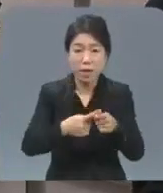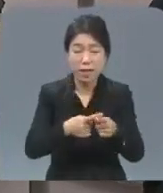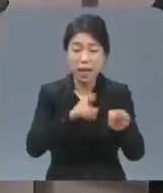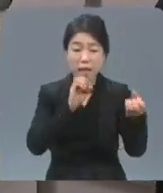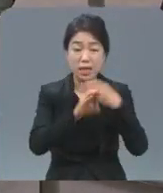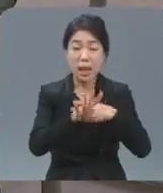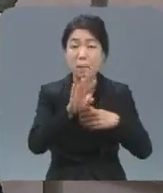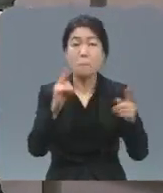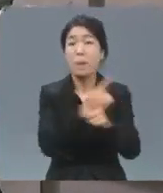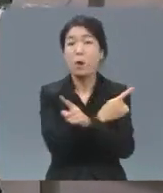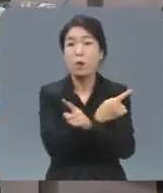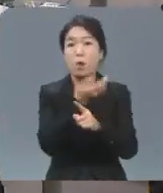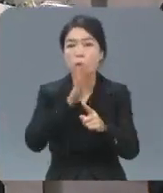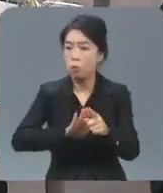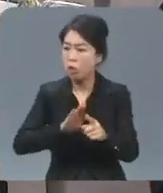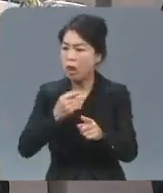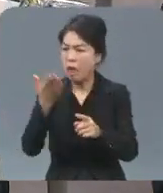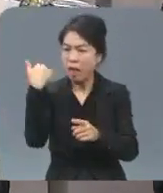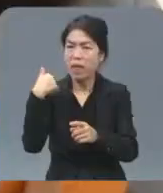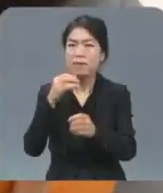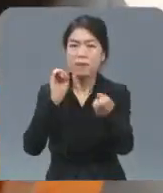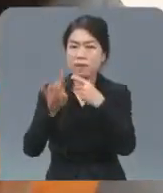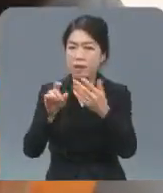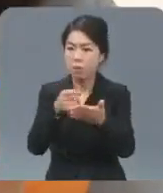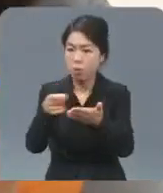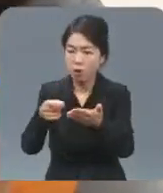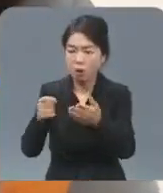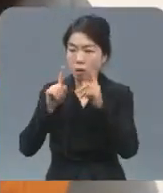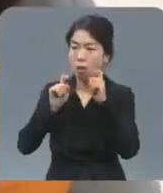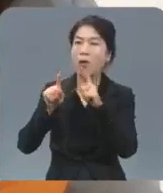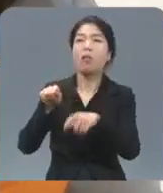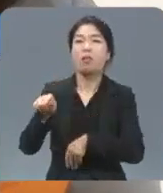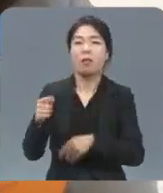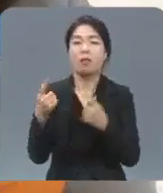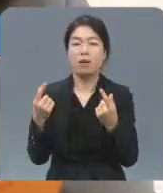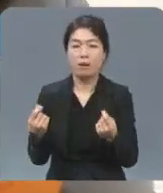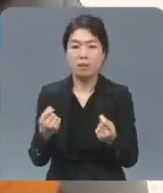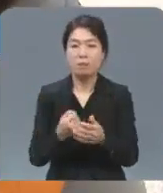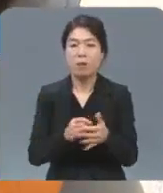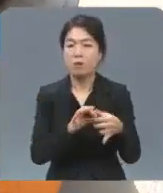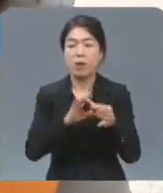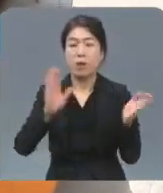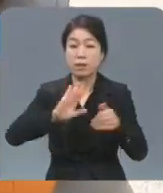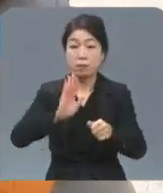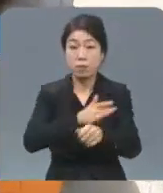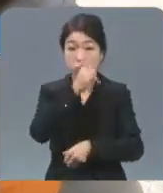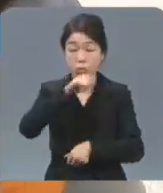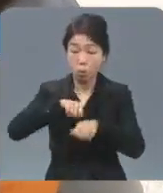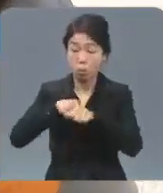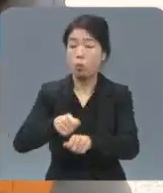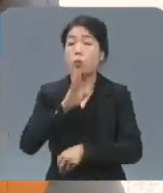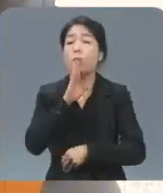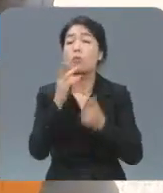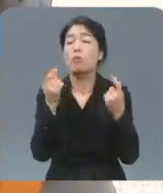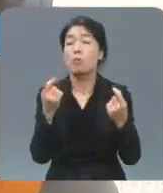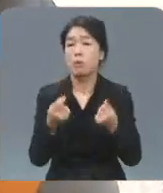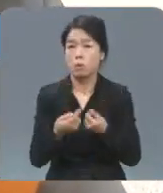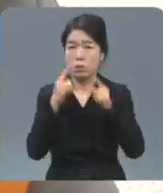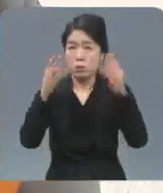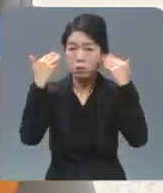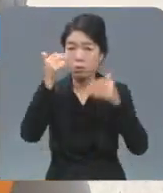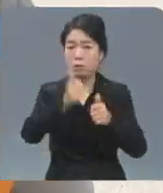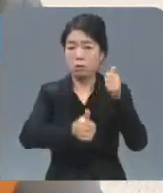답을 적으면서 의심에 확신을 더했습니다. 관련된 학생들이 잘못을 했다면 처벌을 받아야겠고